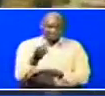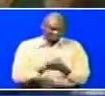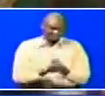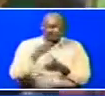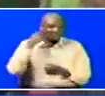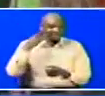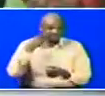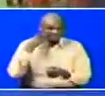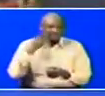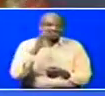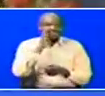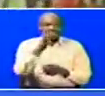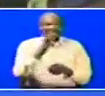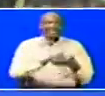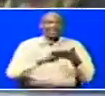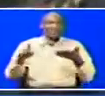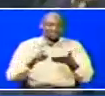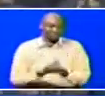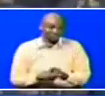Mary Kilobi, Dira ya Wiki.